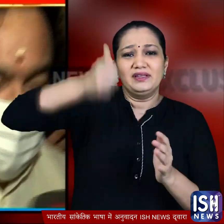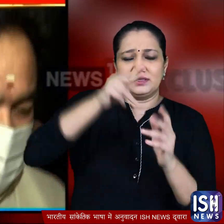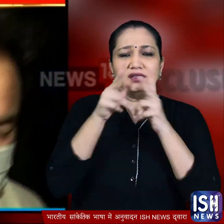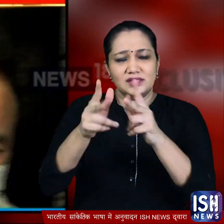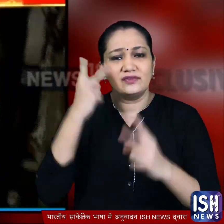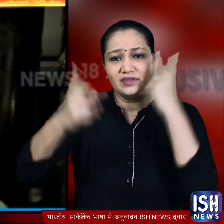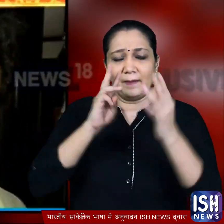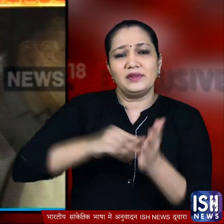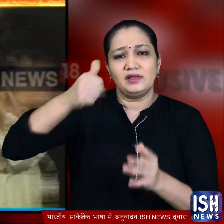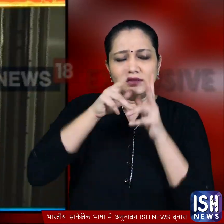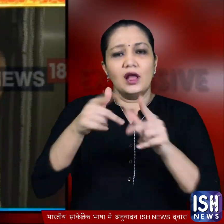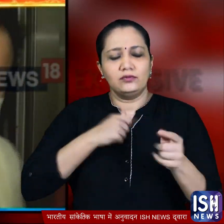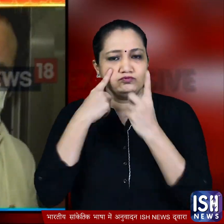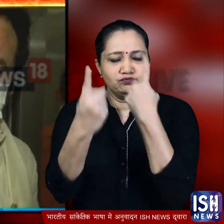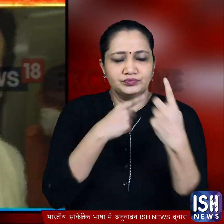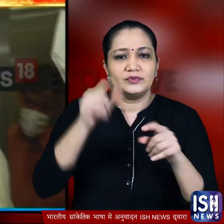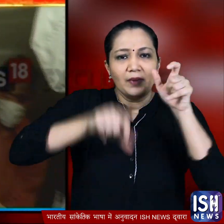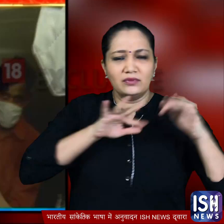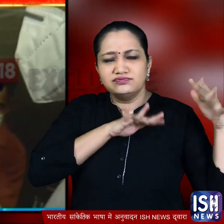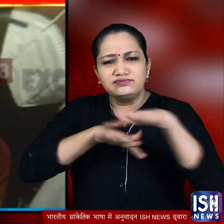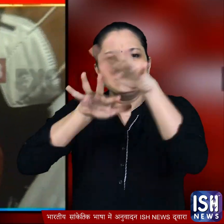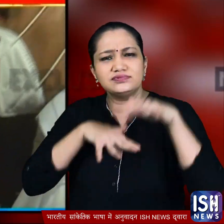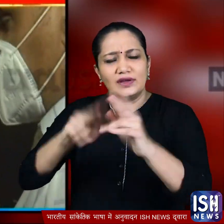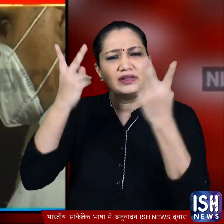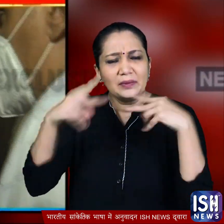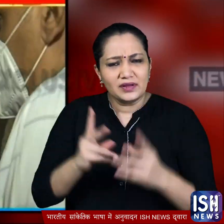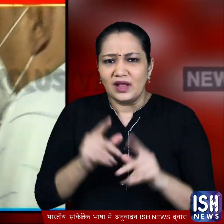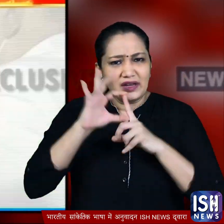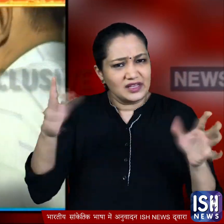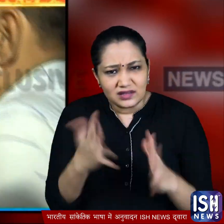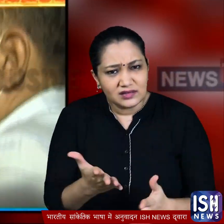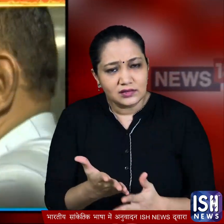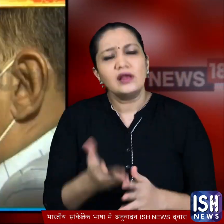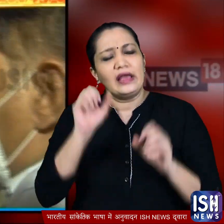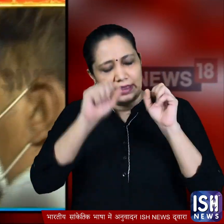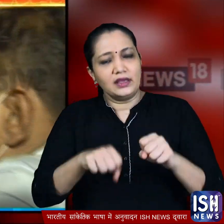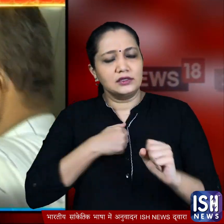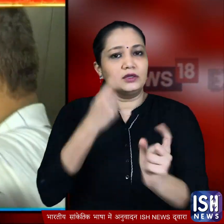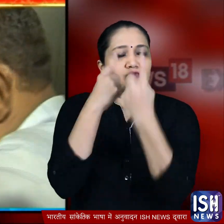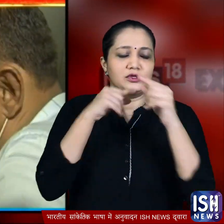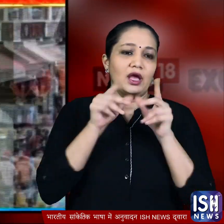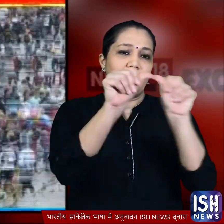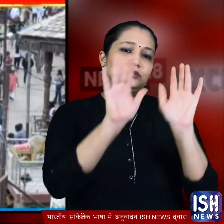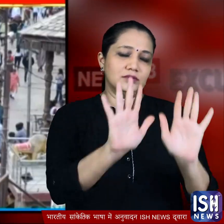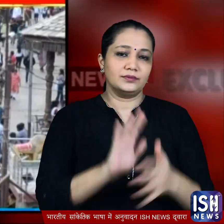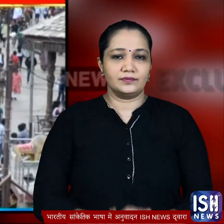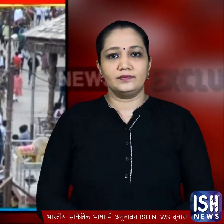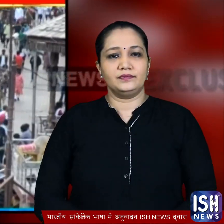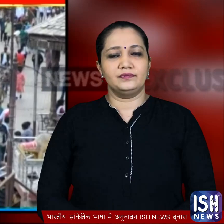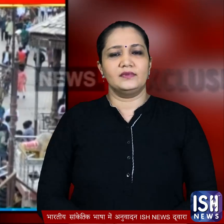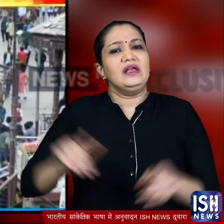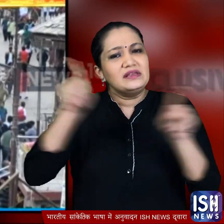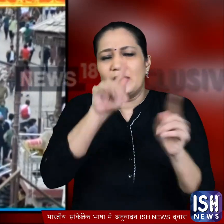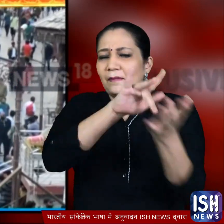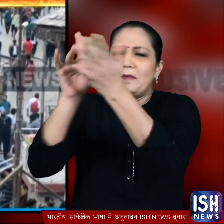कि वो हालात की समीक्षा करेंगे। जिस तरह से लोग जा रहे हैं टूरिस्ट स्पॉट पे, ये कोरोना के लिए खतरा नहीं है? नहीं, बिल्कुल एक बार रिव्यू करने के बाद बताऊँ। हालात तो